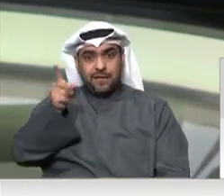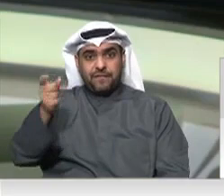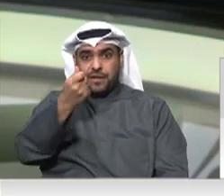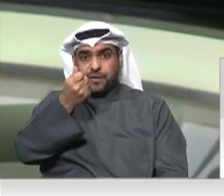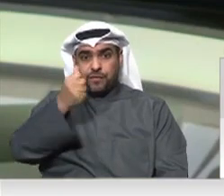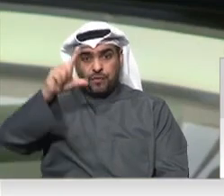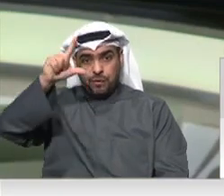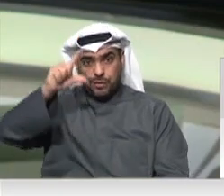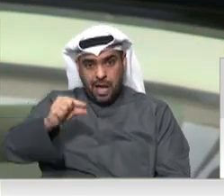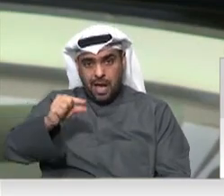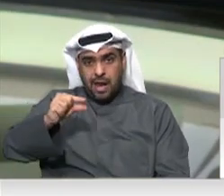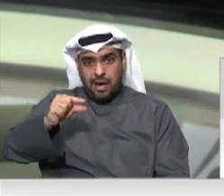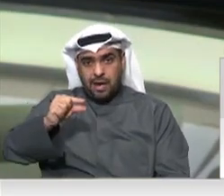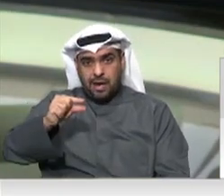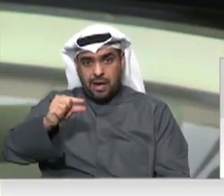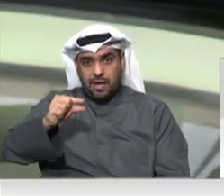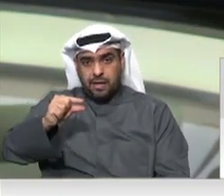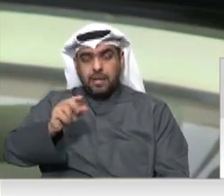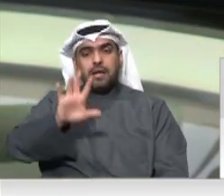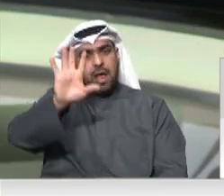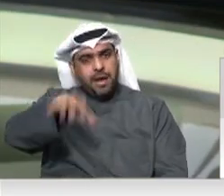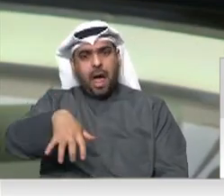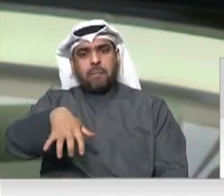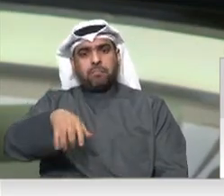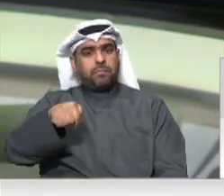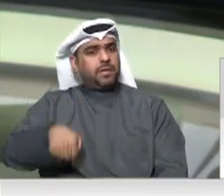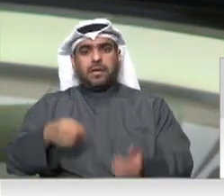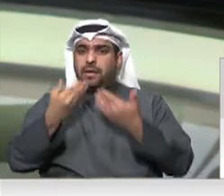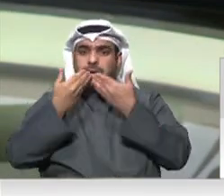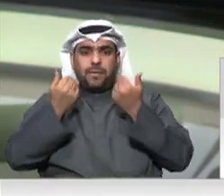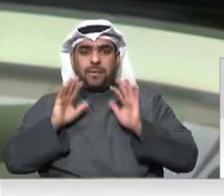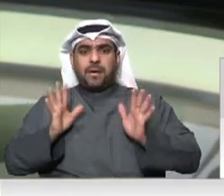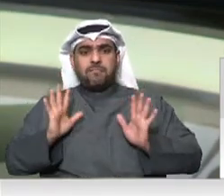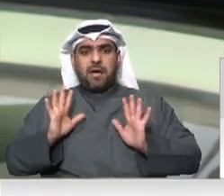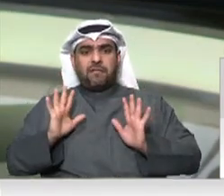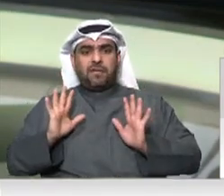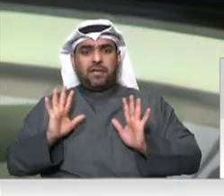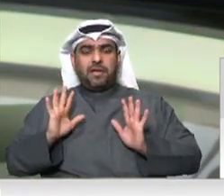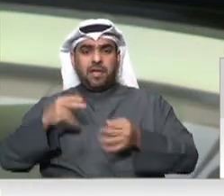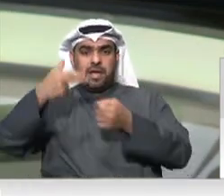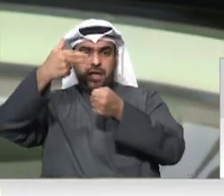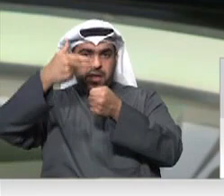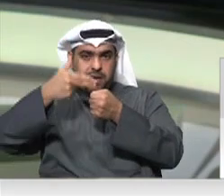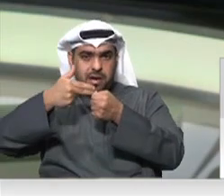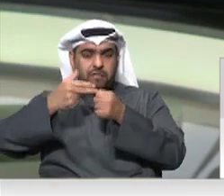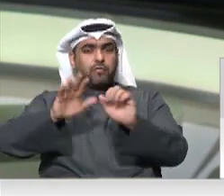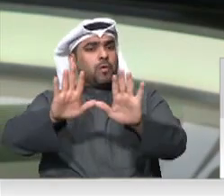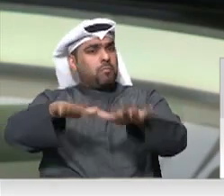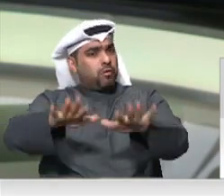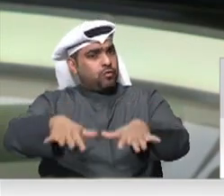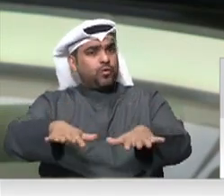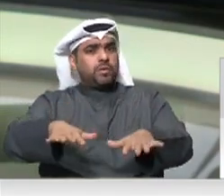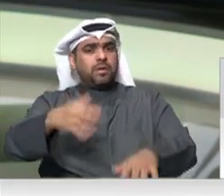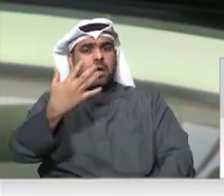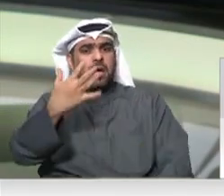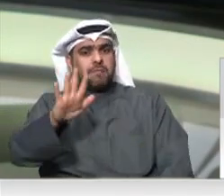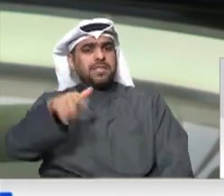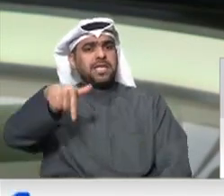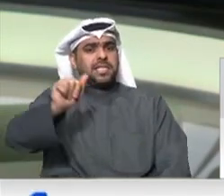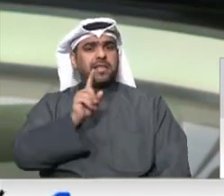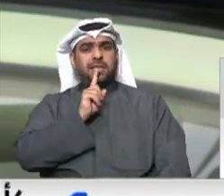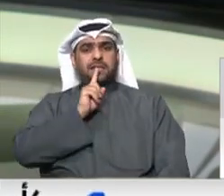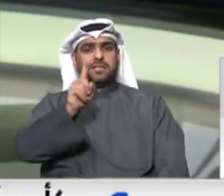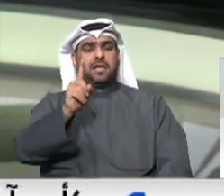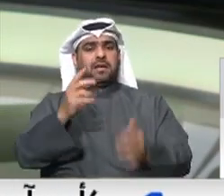متوفره اكثر من النفط والغاز وتكون ذات سعه اجماليه ضخمه